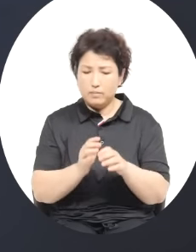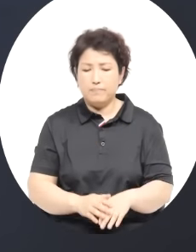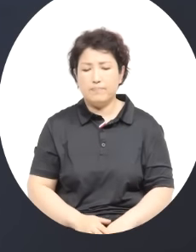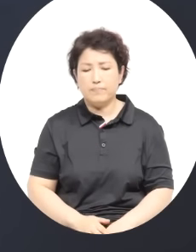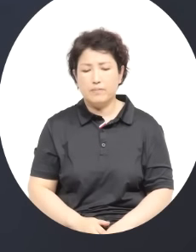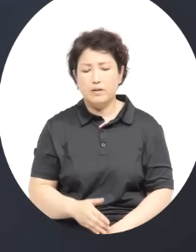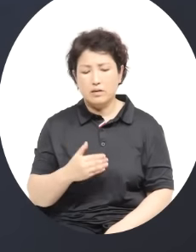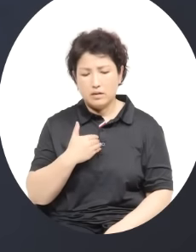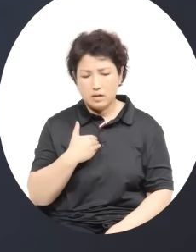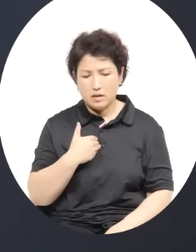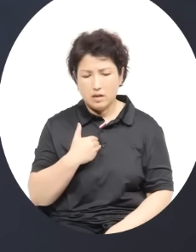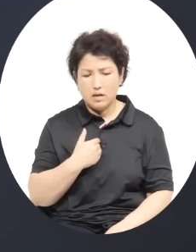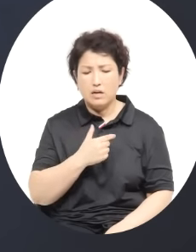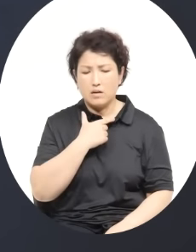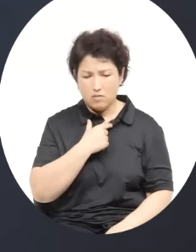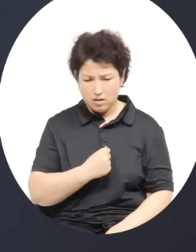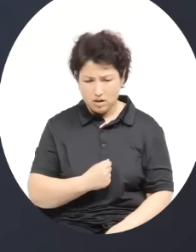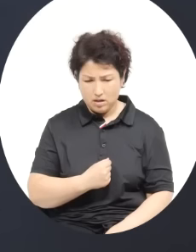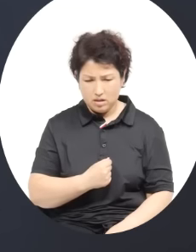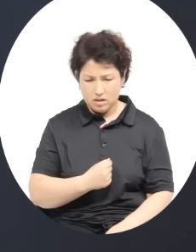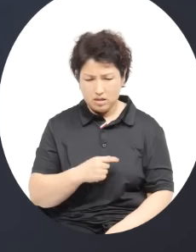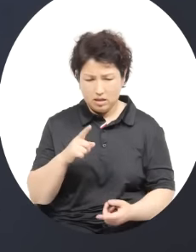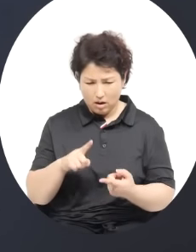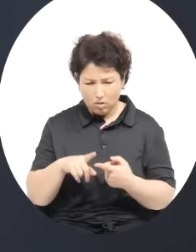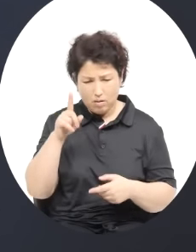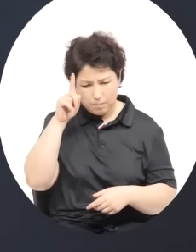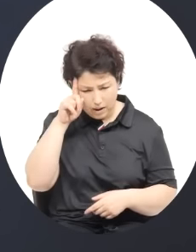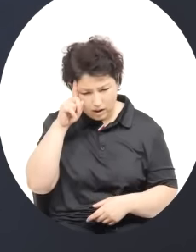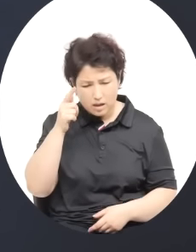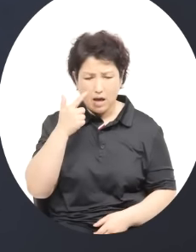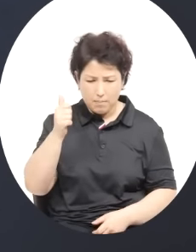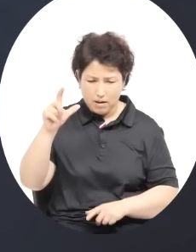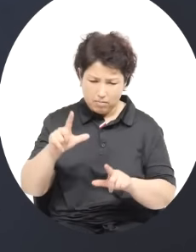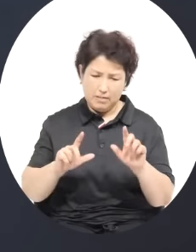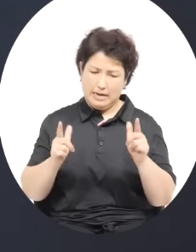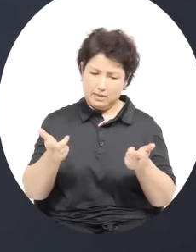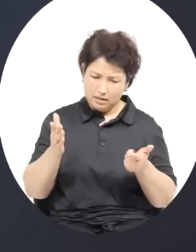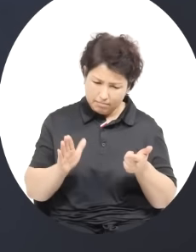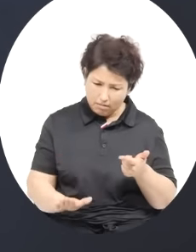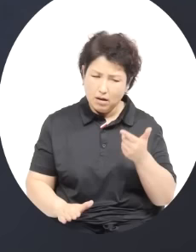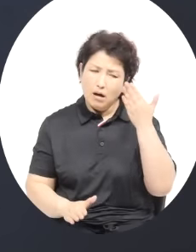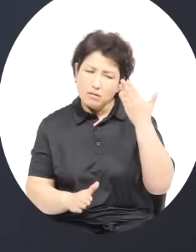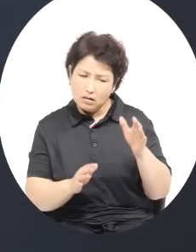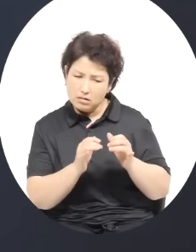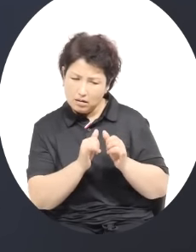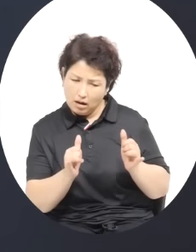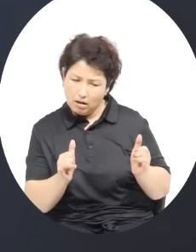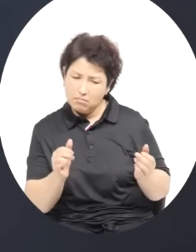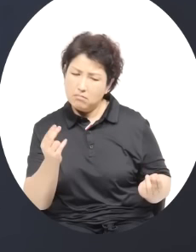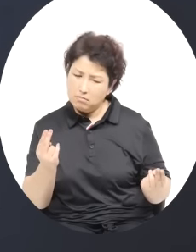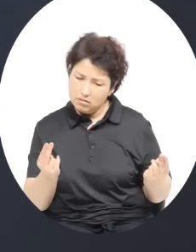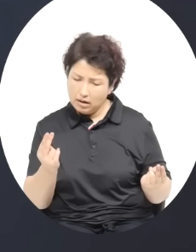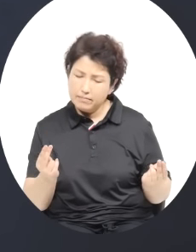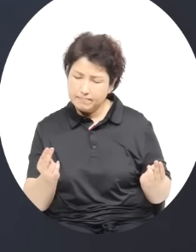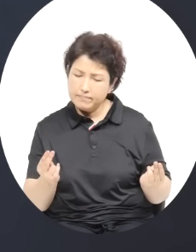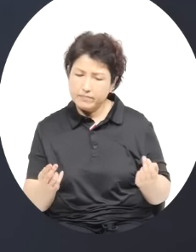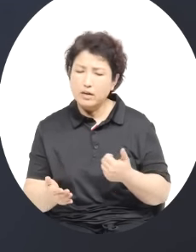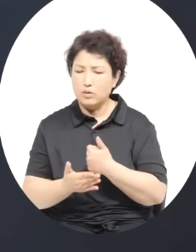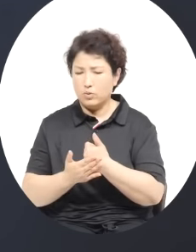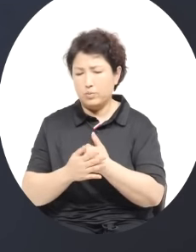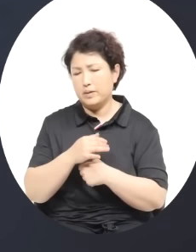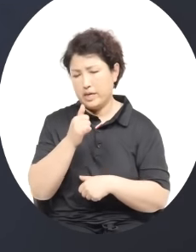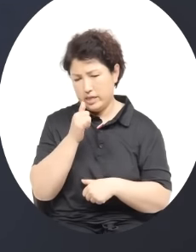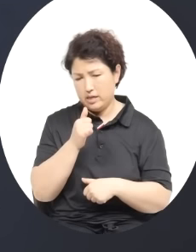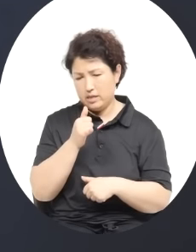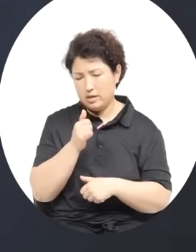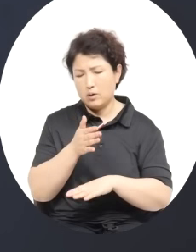제가 원하는 만큼의 아버지는 아니다. 그러나 남보다는 나에게 큰 도움을